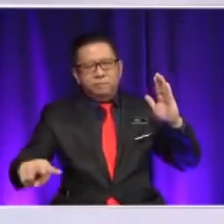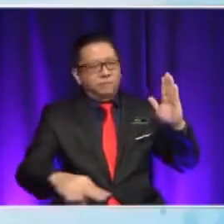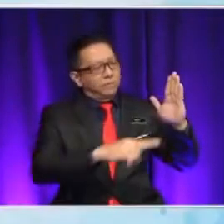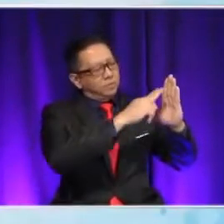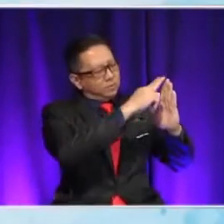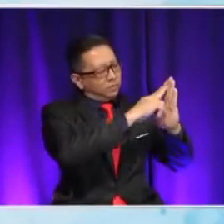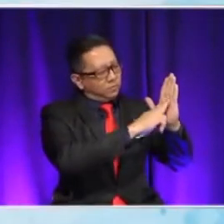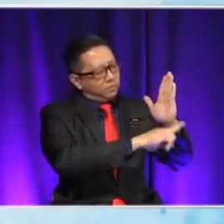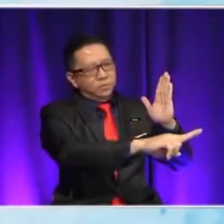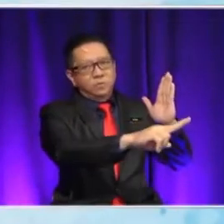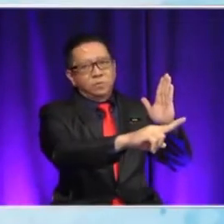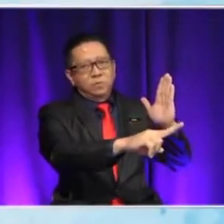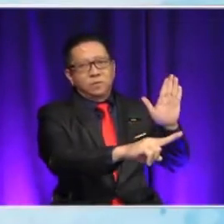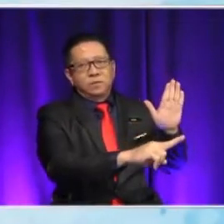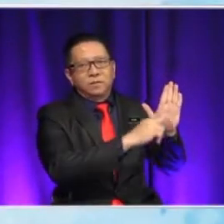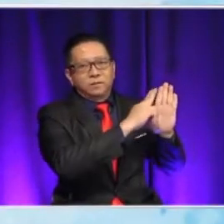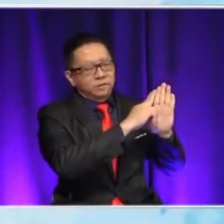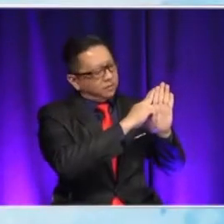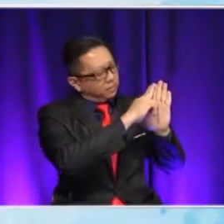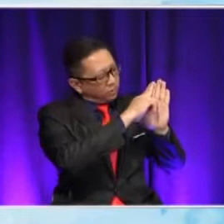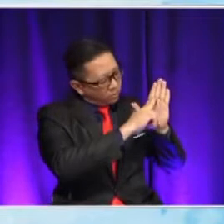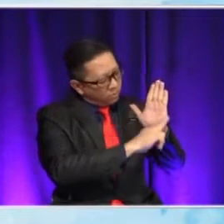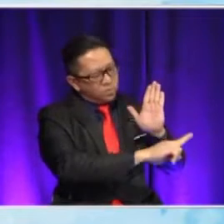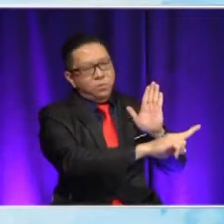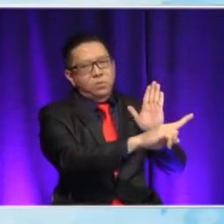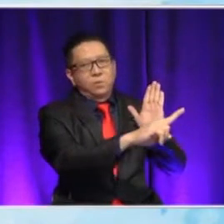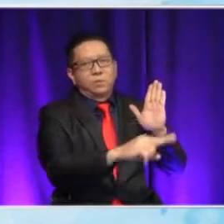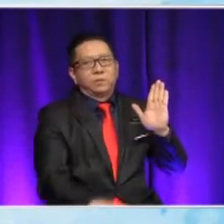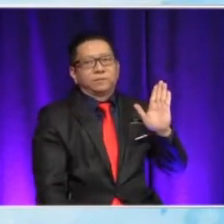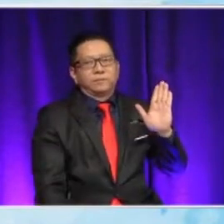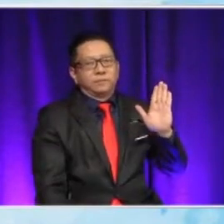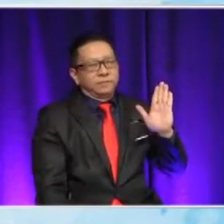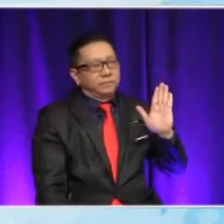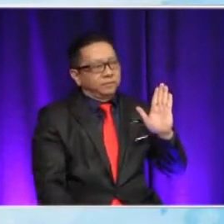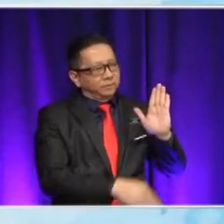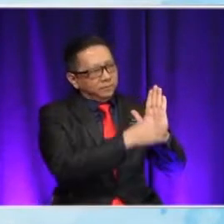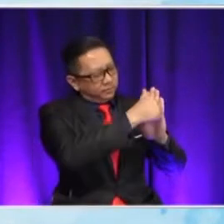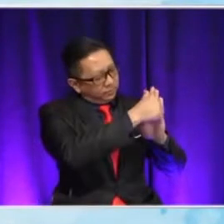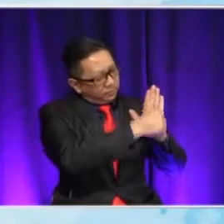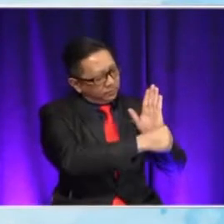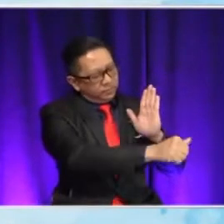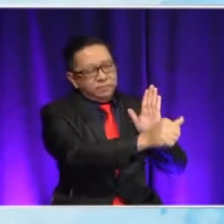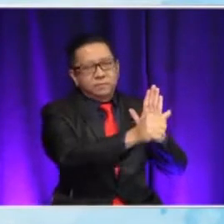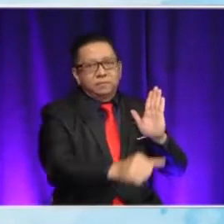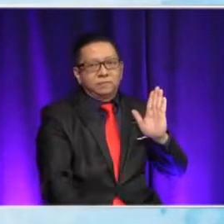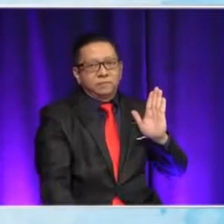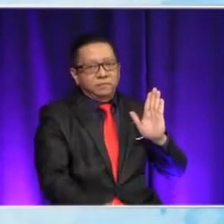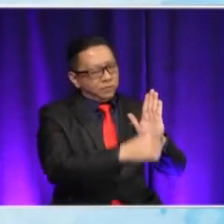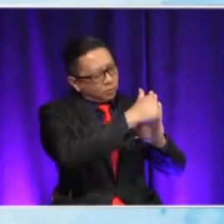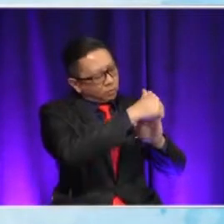atur on asam begitu ubah bergetar sport atas turunnya macam tu je